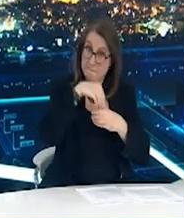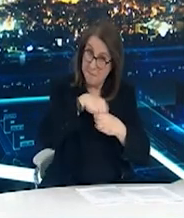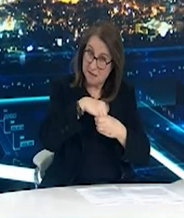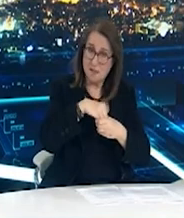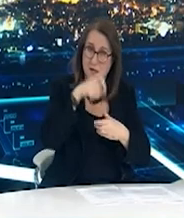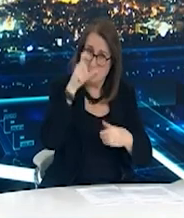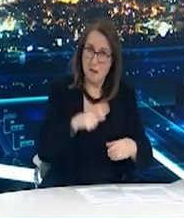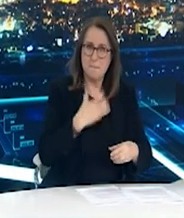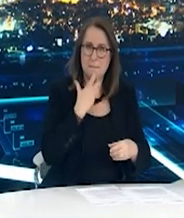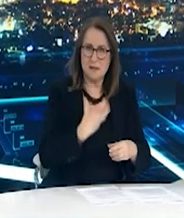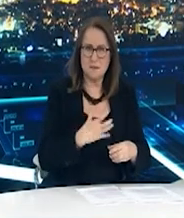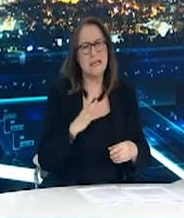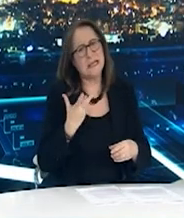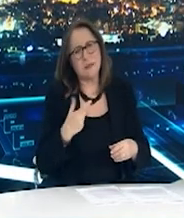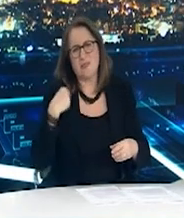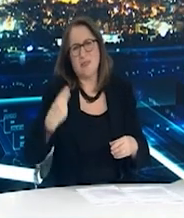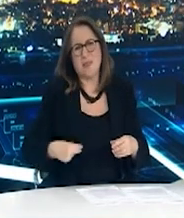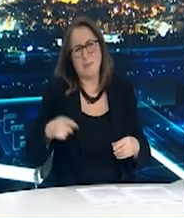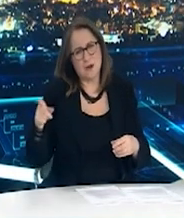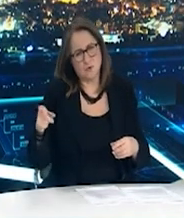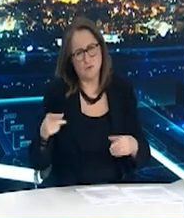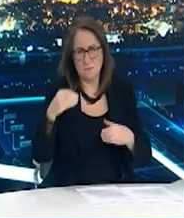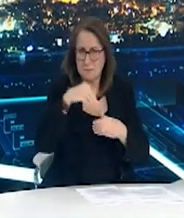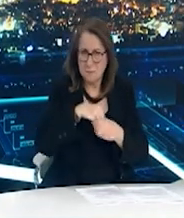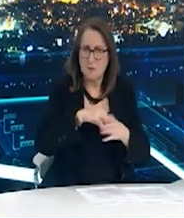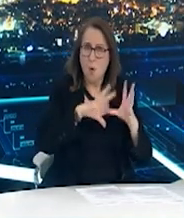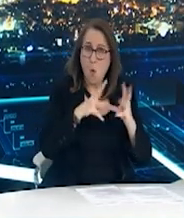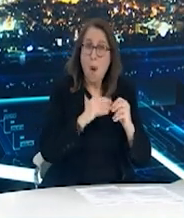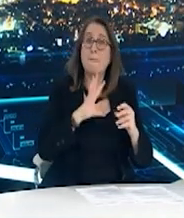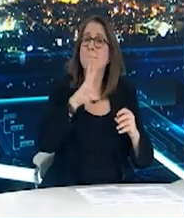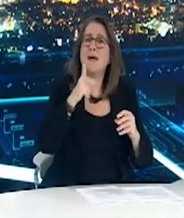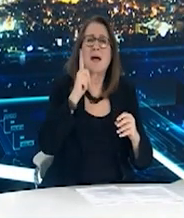πολιτικού λειτουργού καθώς και του αναγκαίου βοηθητικού προσωπικού. Έως 9 άτομα.